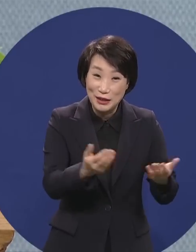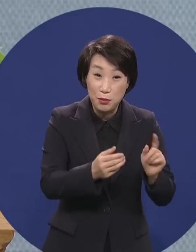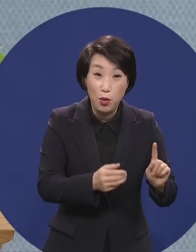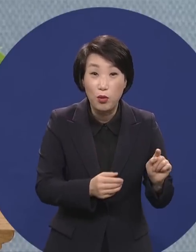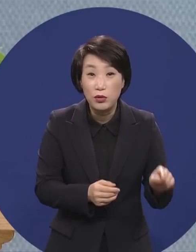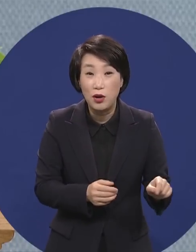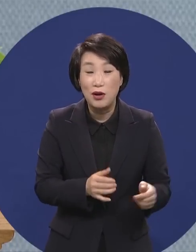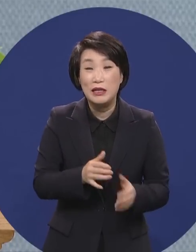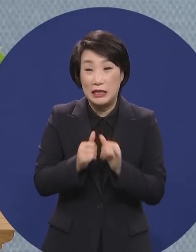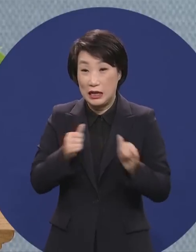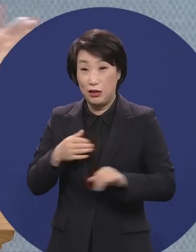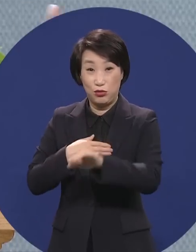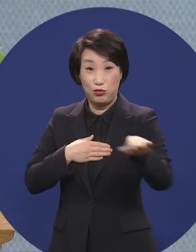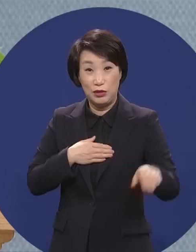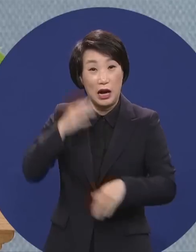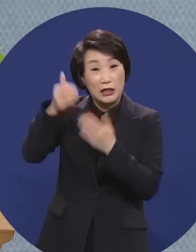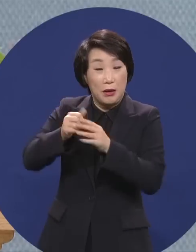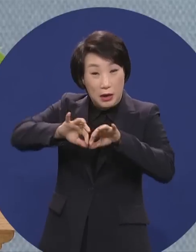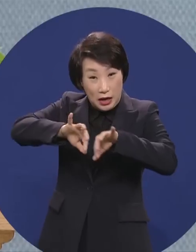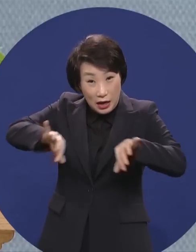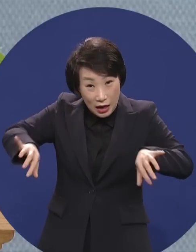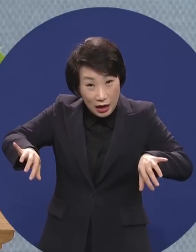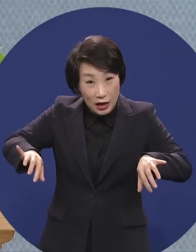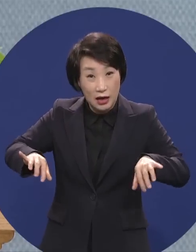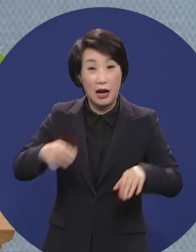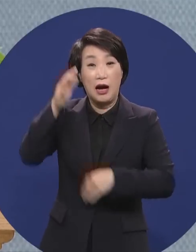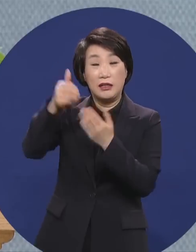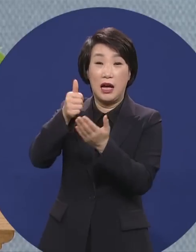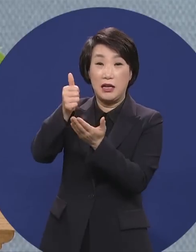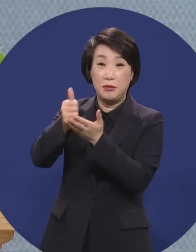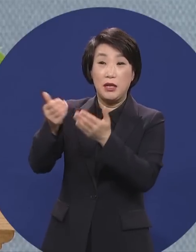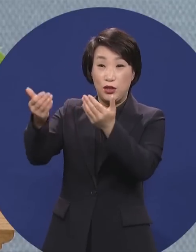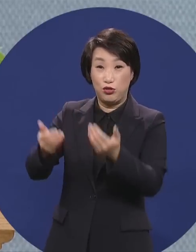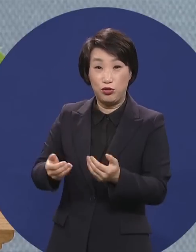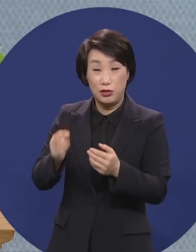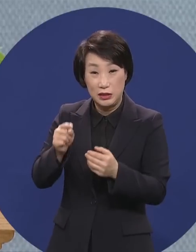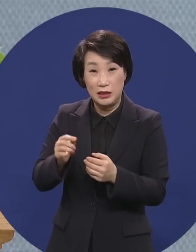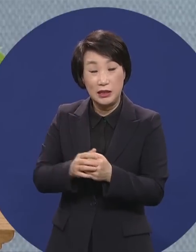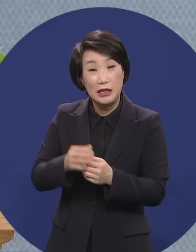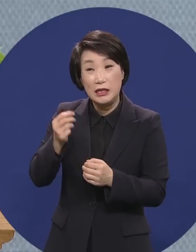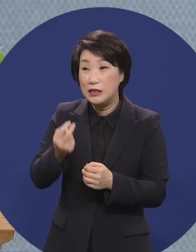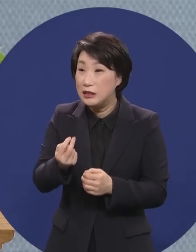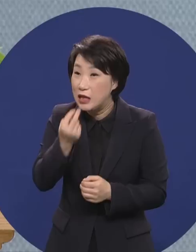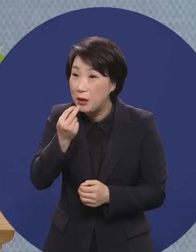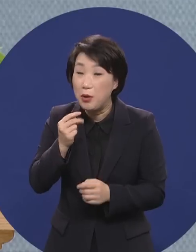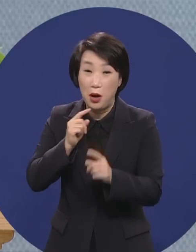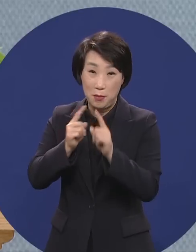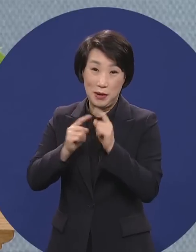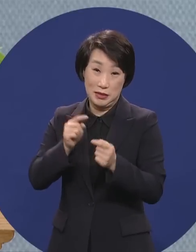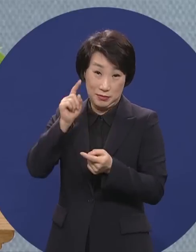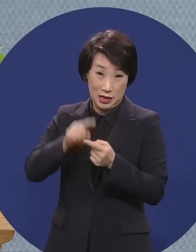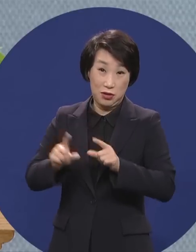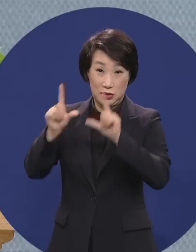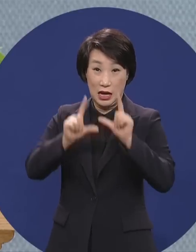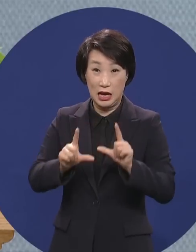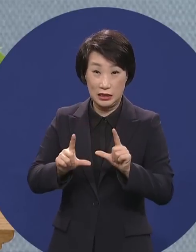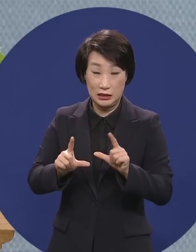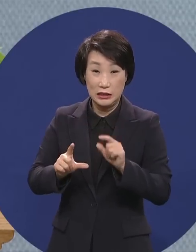뭐요? 인간을 하나님과 분리시켜서 하나님께 주시는 생명의 말씀대로